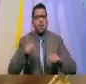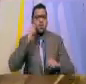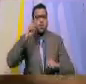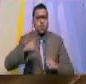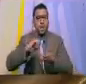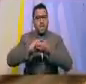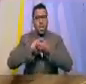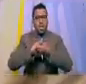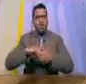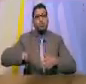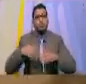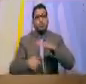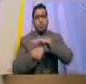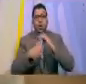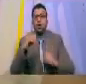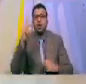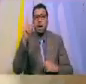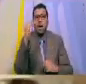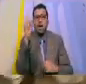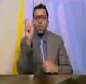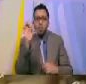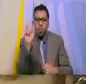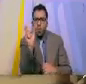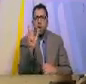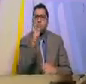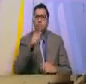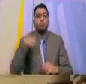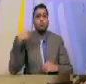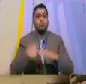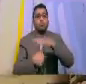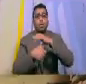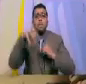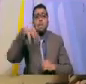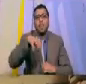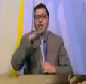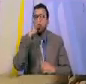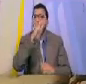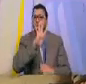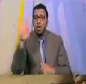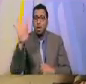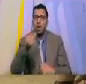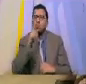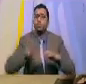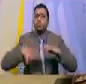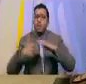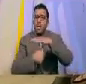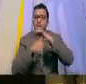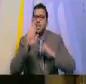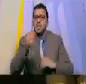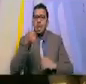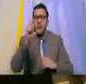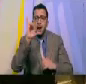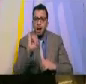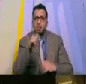الاتحادي وسمو الشيخ طحنون بن محمد ال نهيان ممثل الحاكم في المنطقه الشرقيه والشيخ سالم بن عبد الرحمن القاسمي